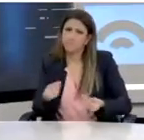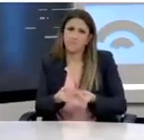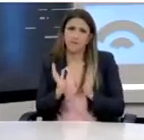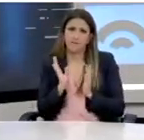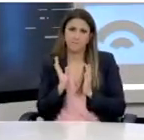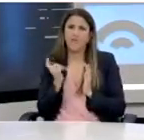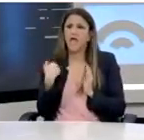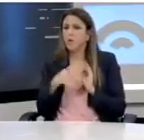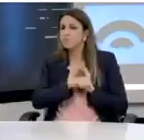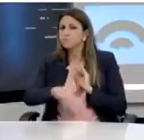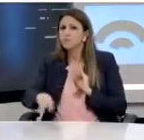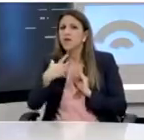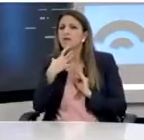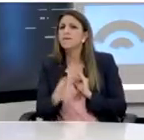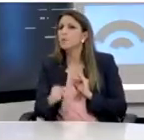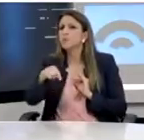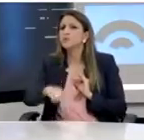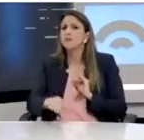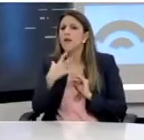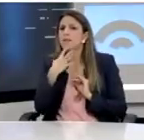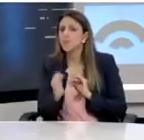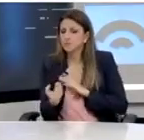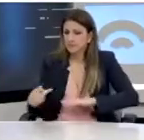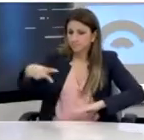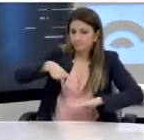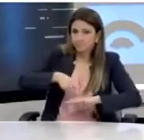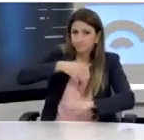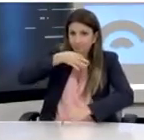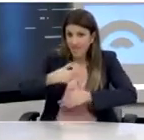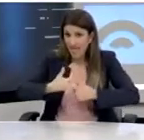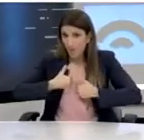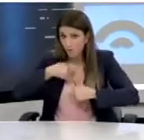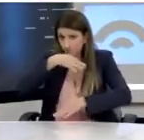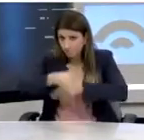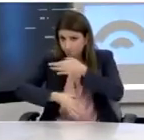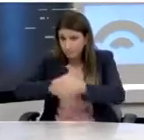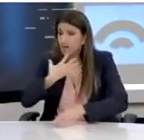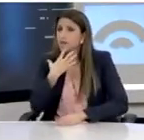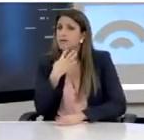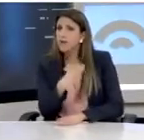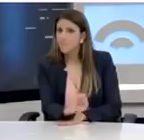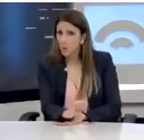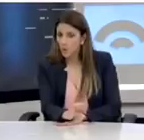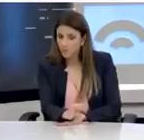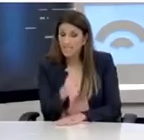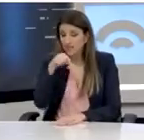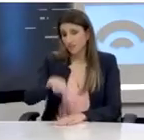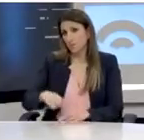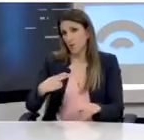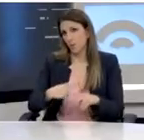δεν έχω έρθει εδώ, δεν έχω ανεβεί σε αυτό το βήμα, γιατί πράγματι σήμερα είναι μια